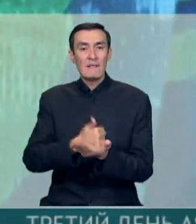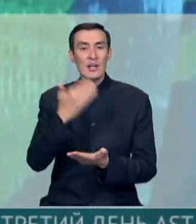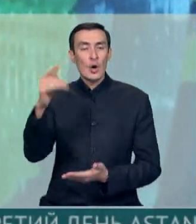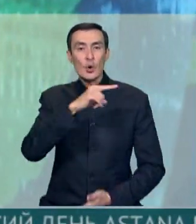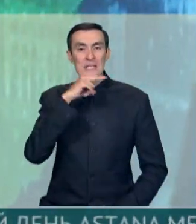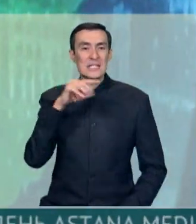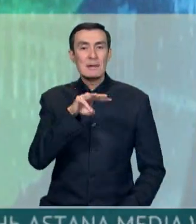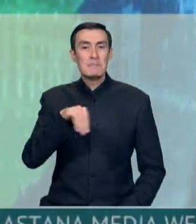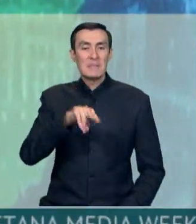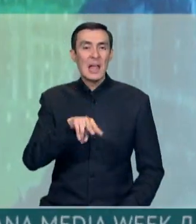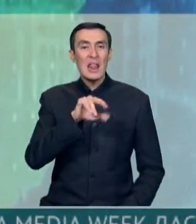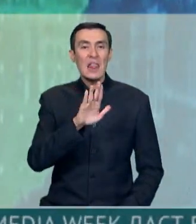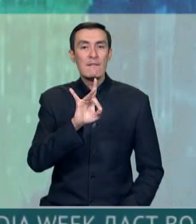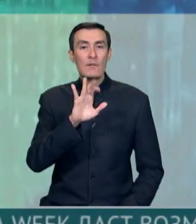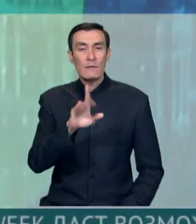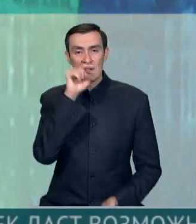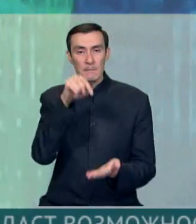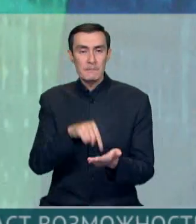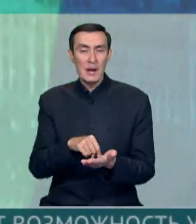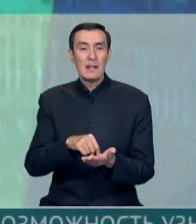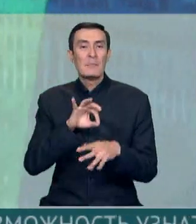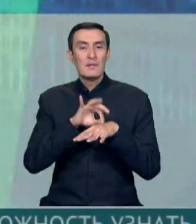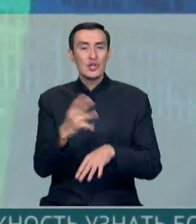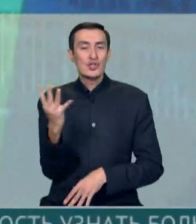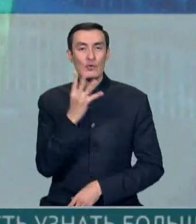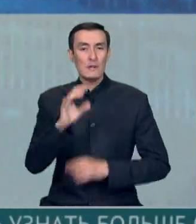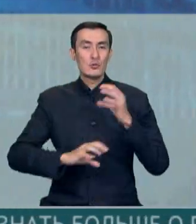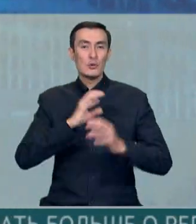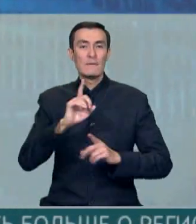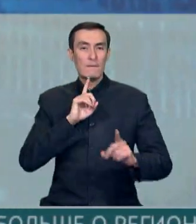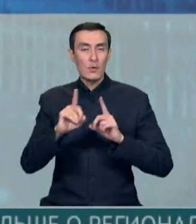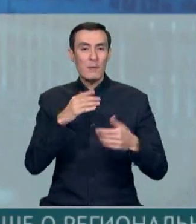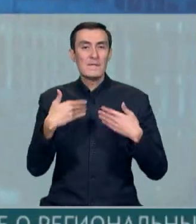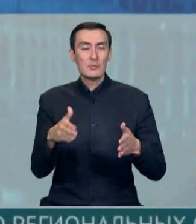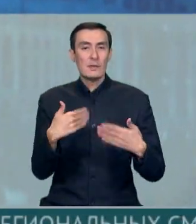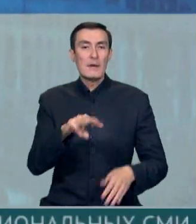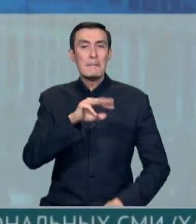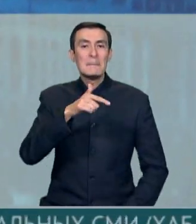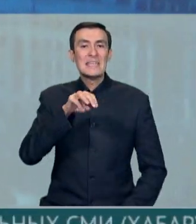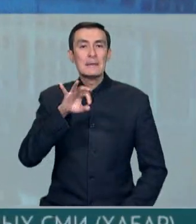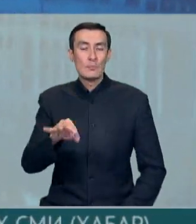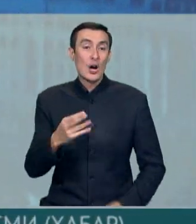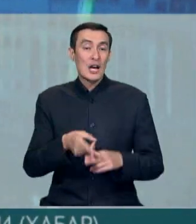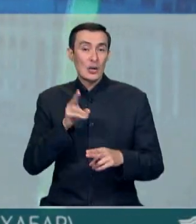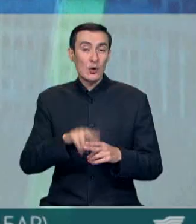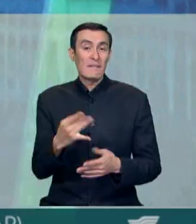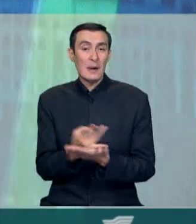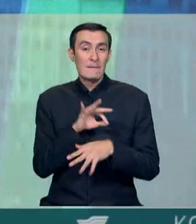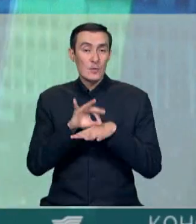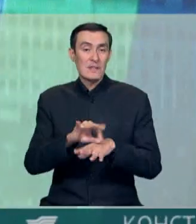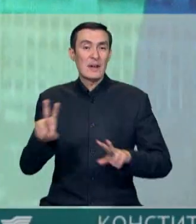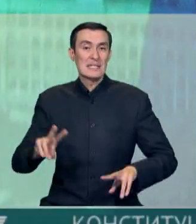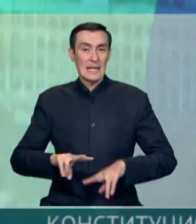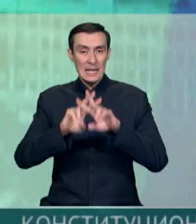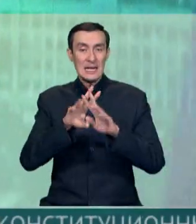МИДа Сергея Лаврова в Казахстан совпал с проведением 4-го международного форума выпускников МГИМО, который в этот раз проводится